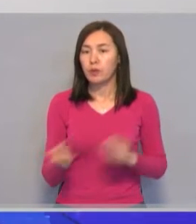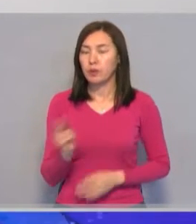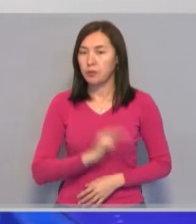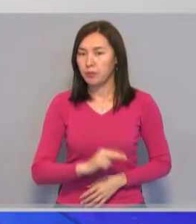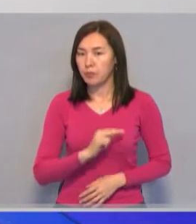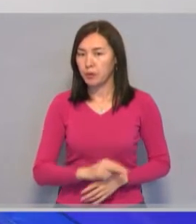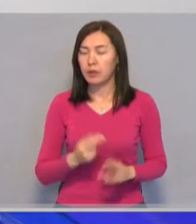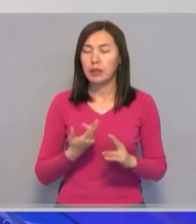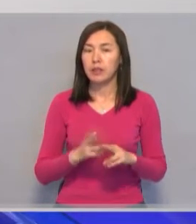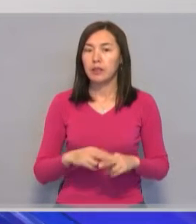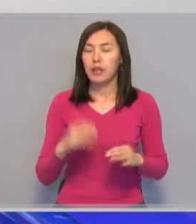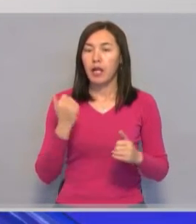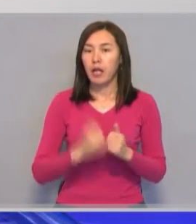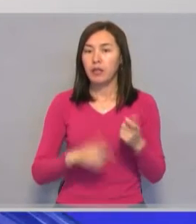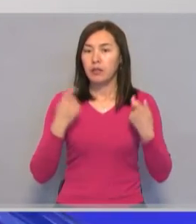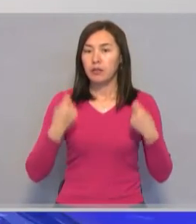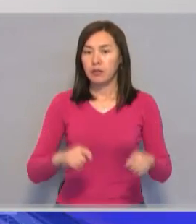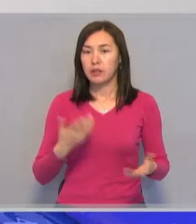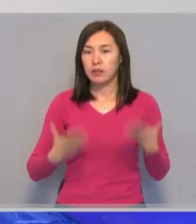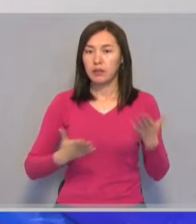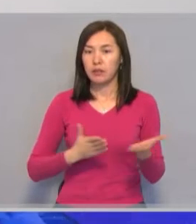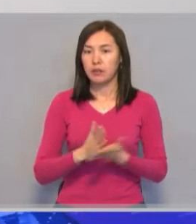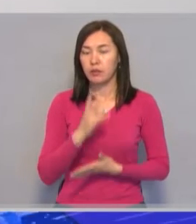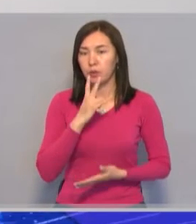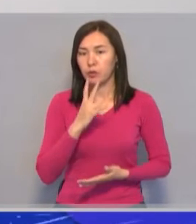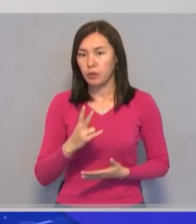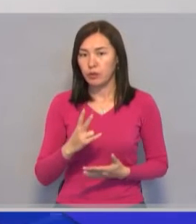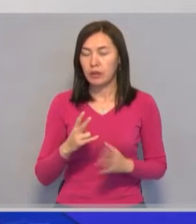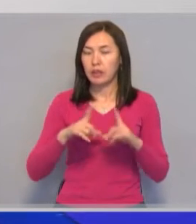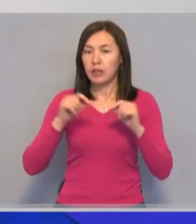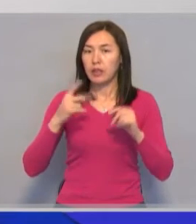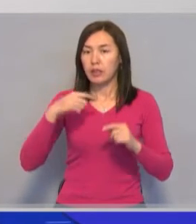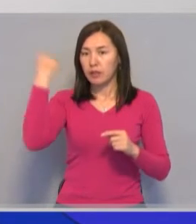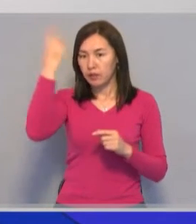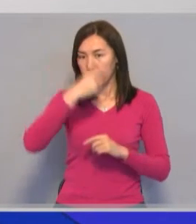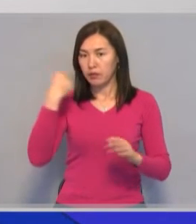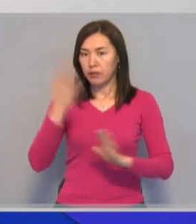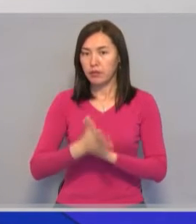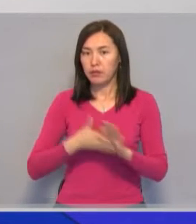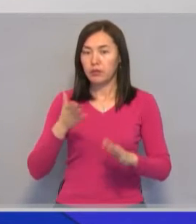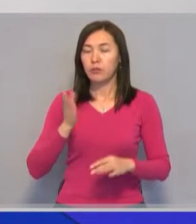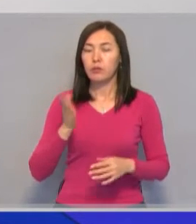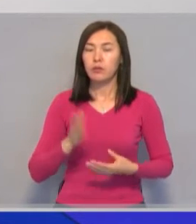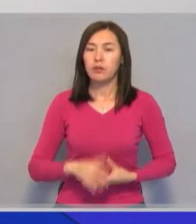былай болады. Әр сауда немесе қызмет көрсету нысанында жеке айқындауыш болады.